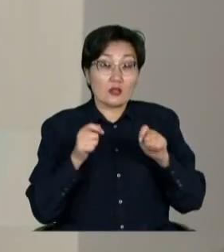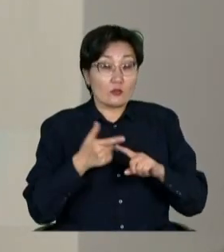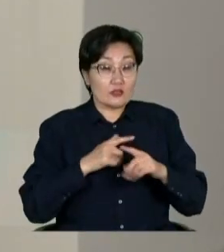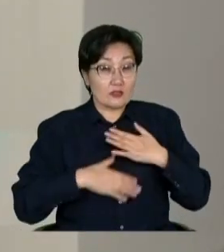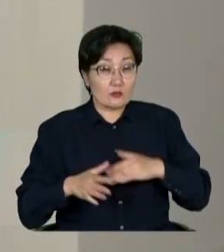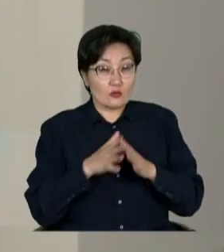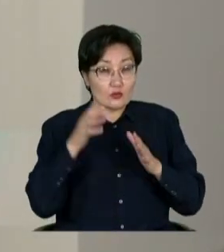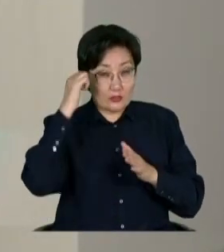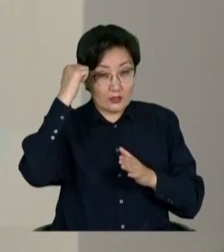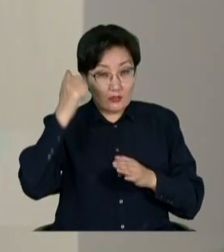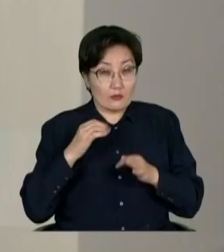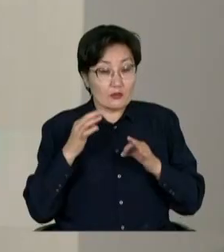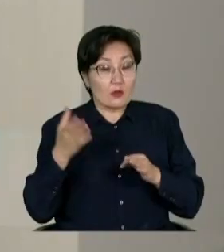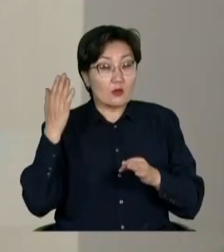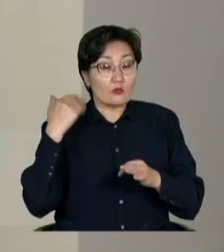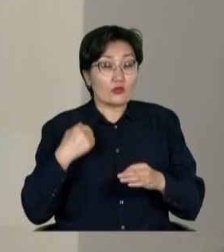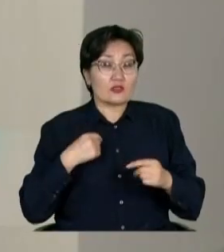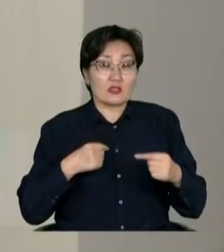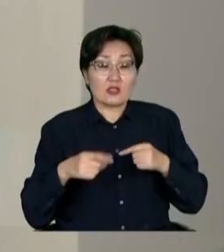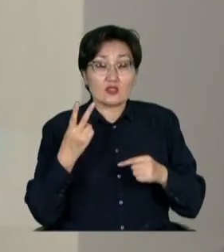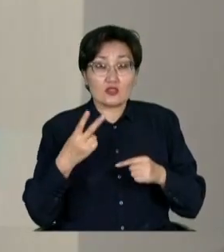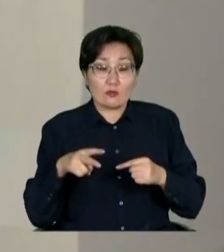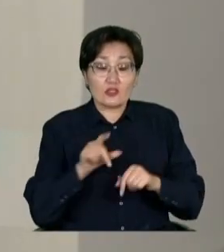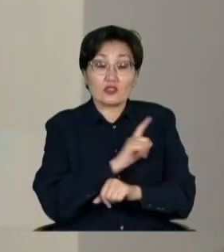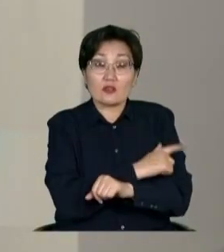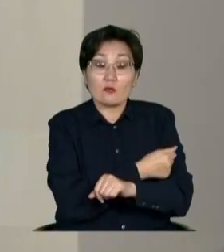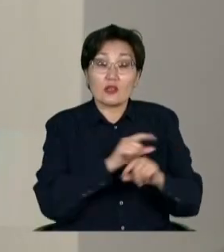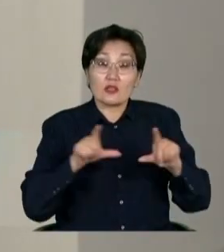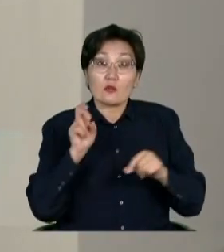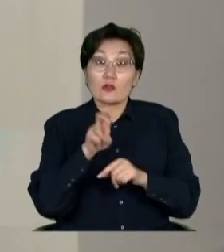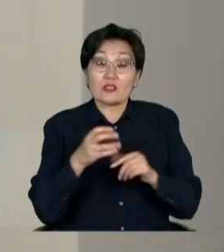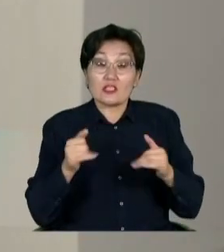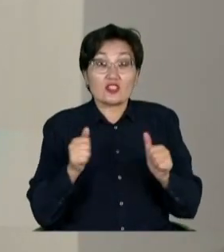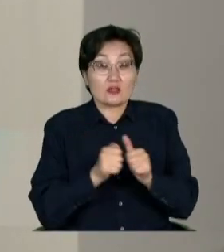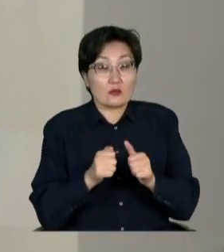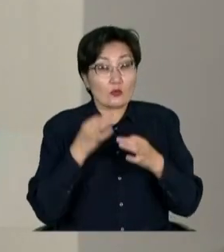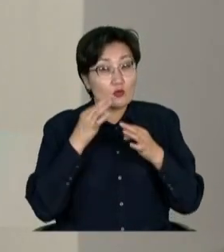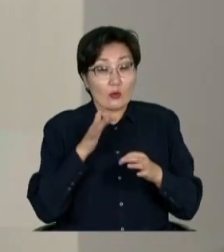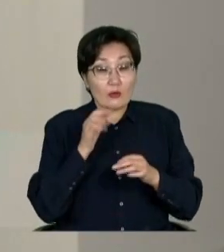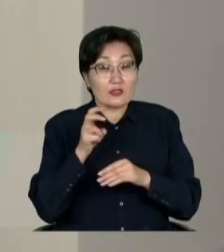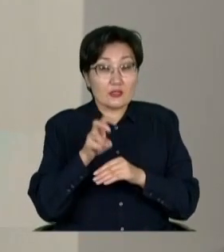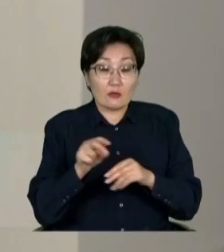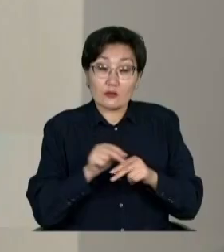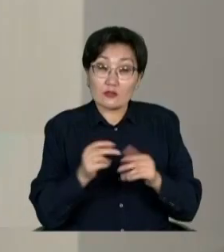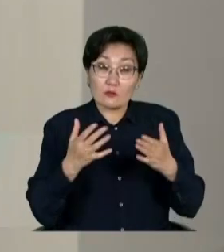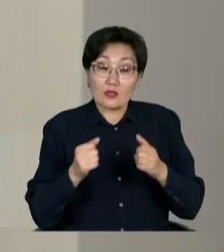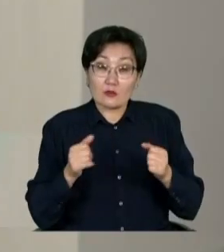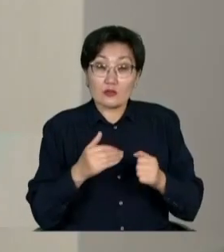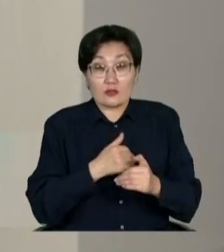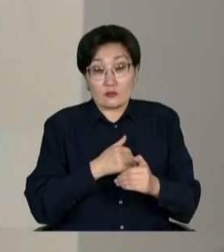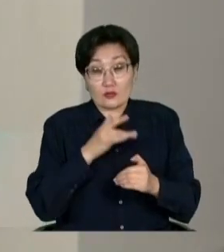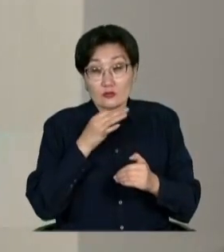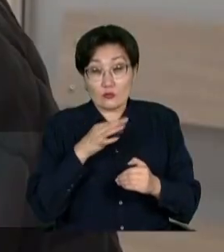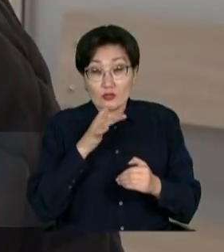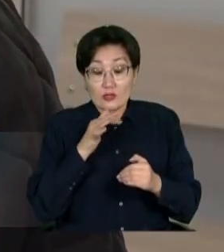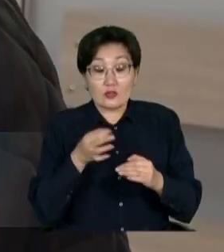Мың алғыс білдіреміз. Бұрында қиналып, 20-шы поликлиникаға баратын едік. Қазір жанымызда қалаған уақытта келіп емделіп, қалаған уақытта